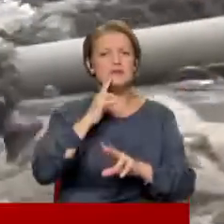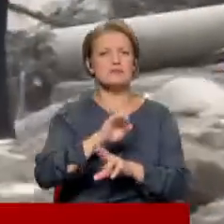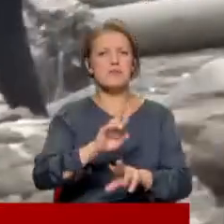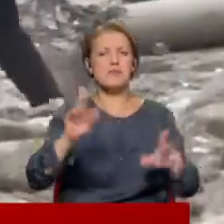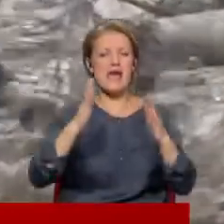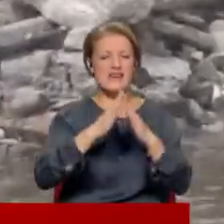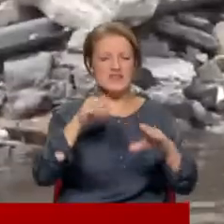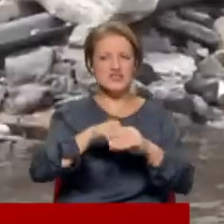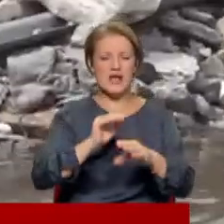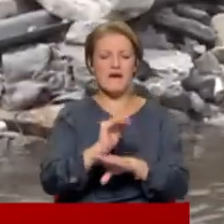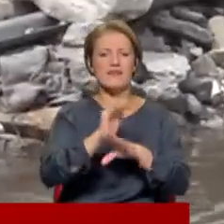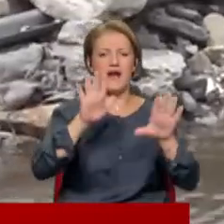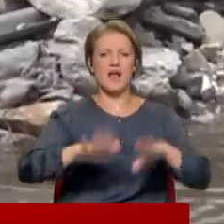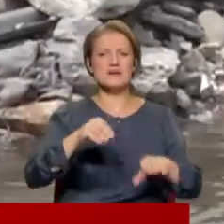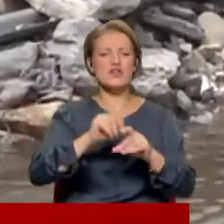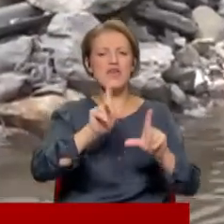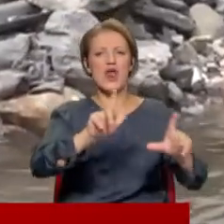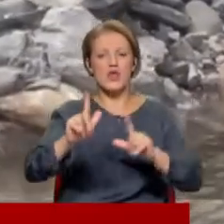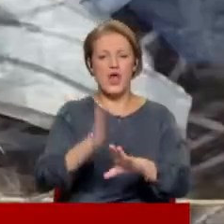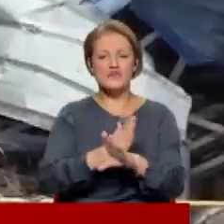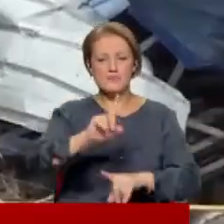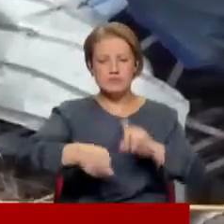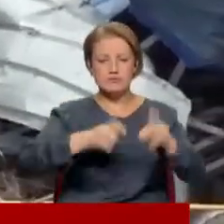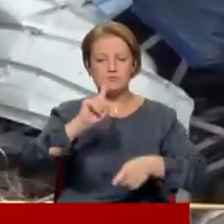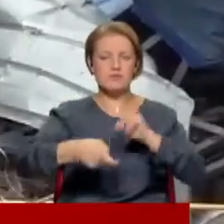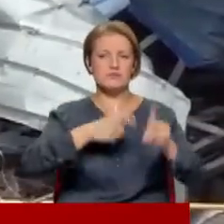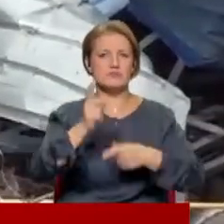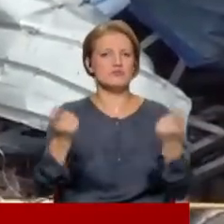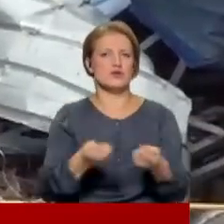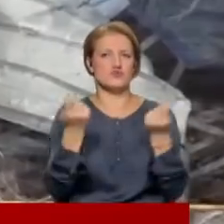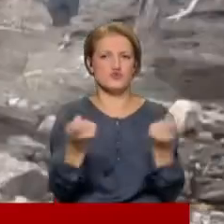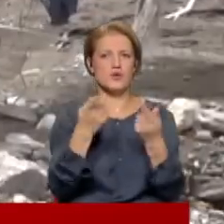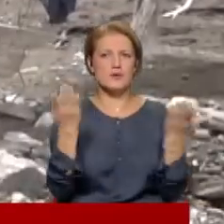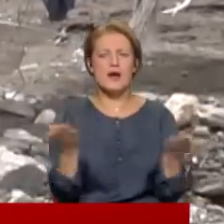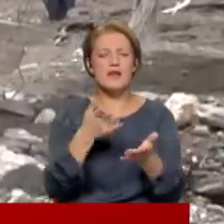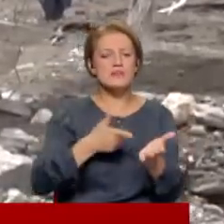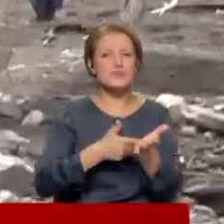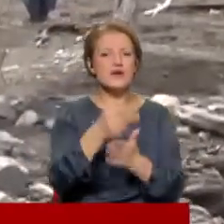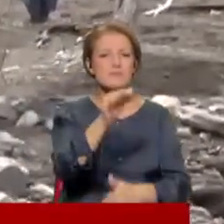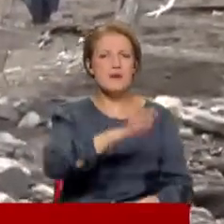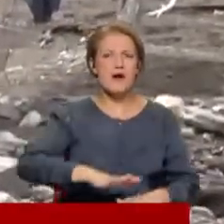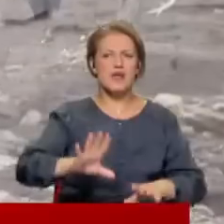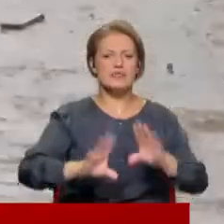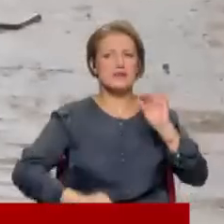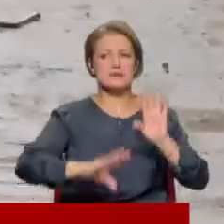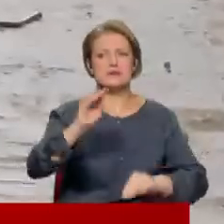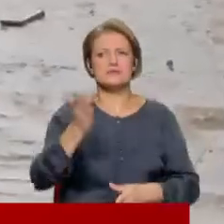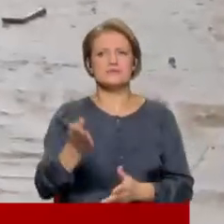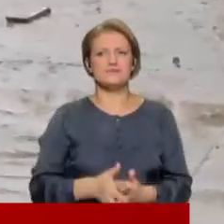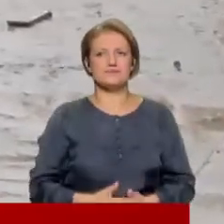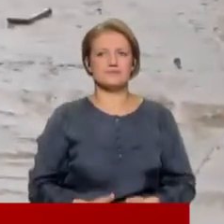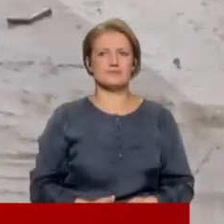evlerinin içinden hayatta kalabilmek için gerekli eşyaları bulup çıkarmaya çalışıyor. Hektarlarca tarım alanı da bataklığa döndü.